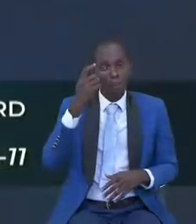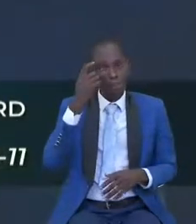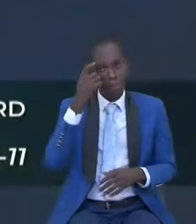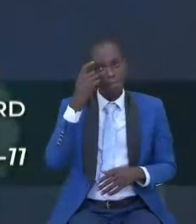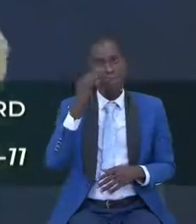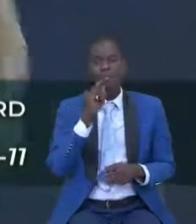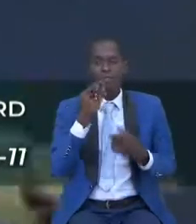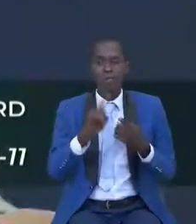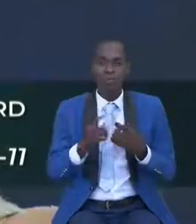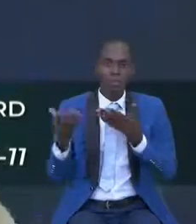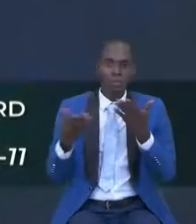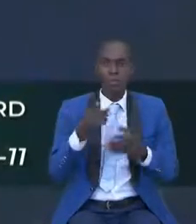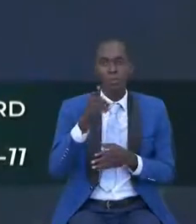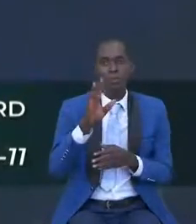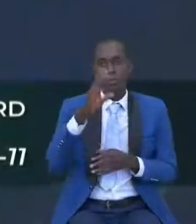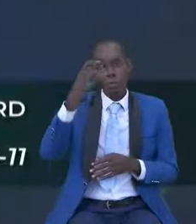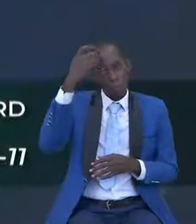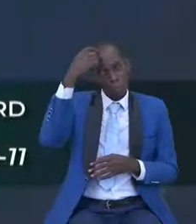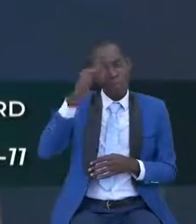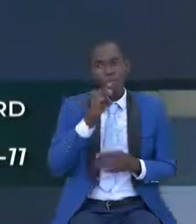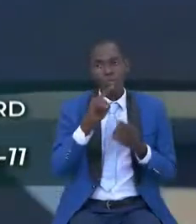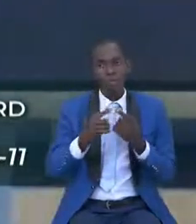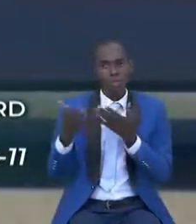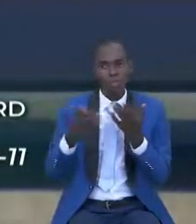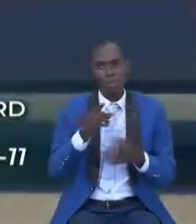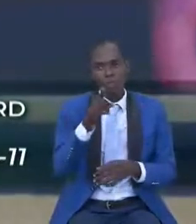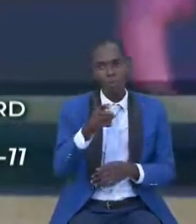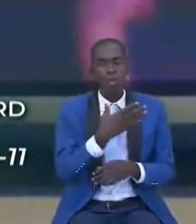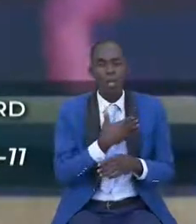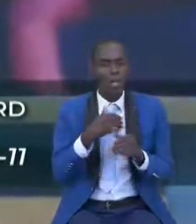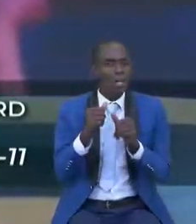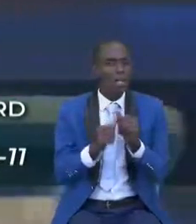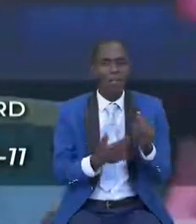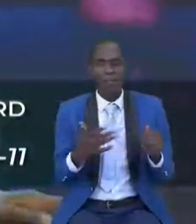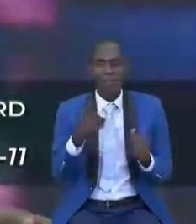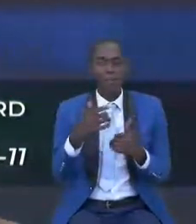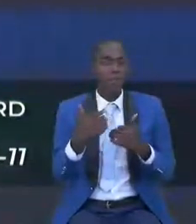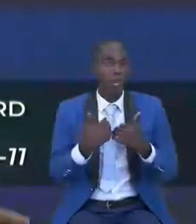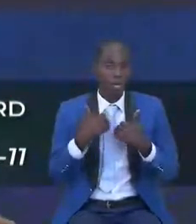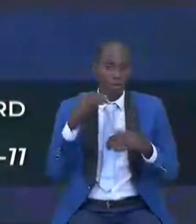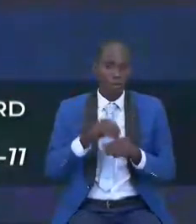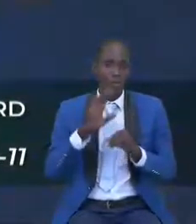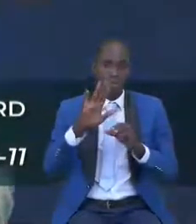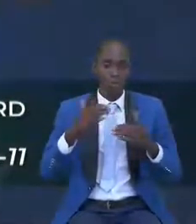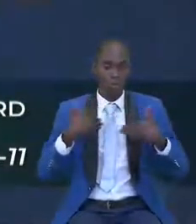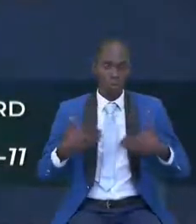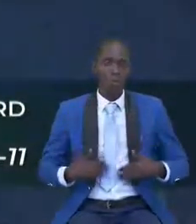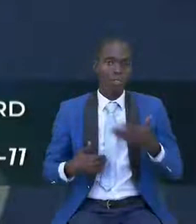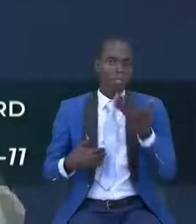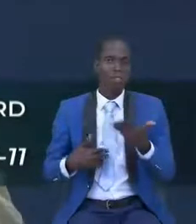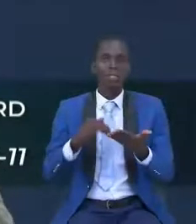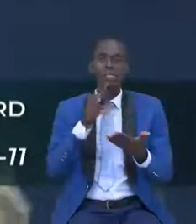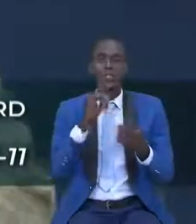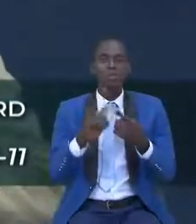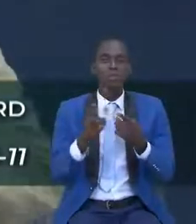d'ici là-bas. Ton esprit, c'est pour te servir. Ton cerveau est là pour te servir. Et tout ce que tu